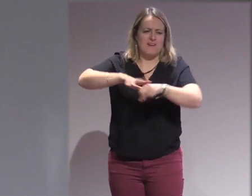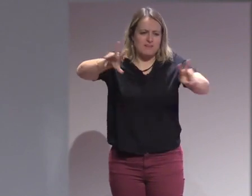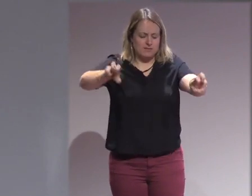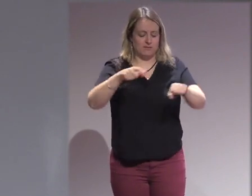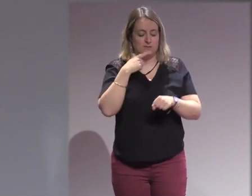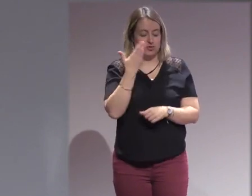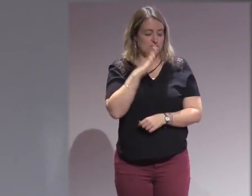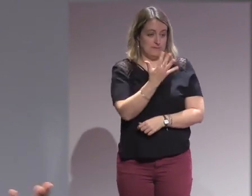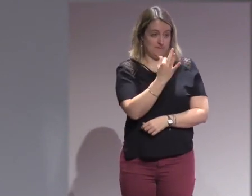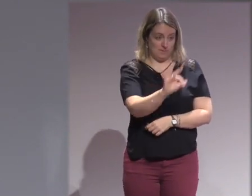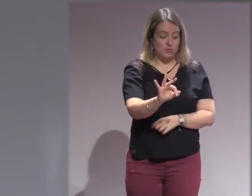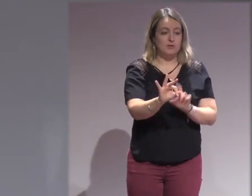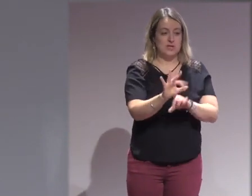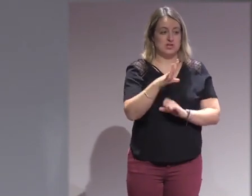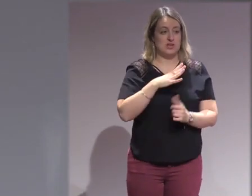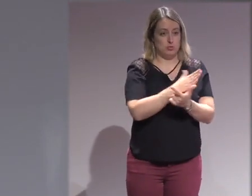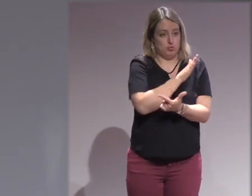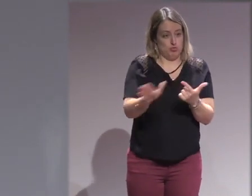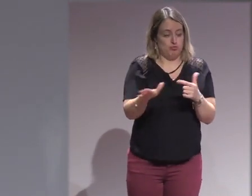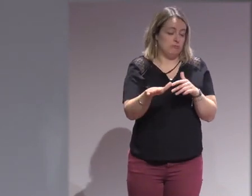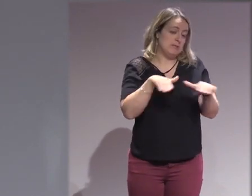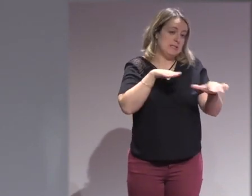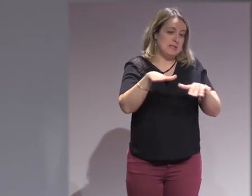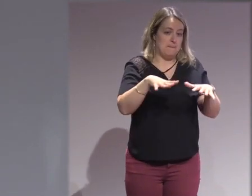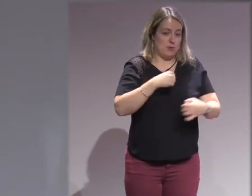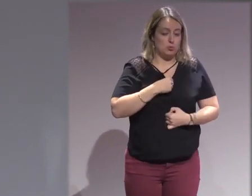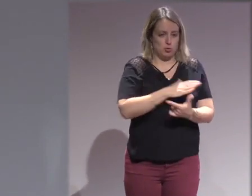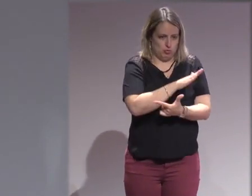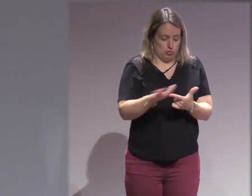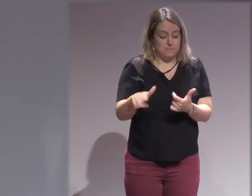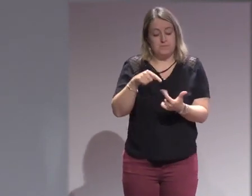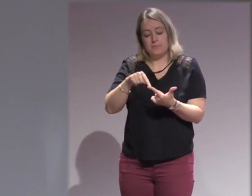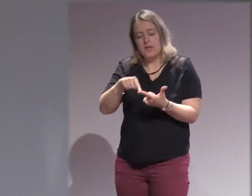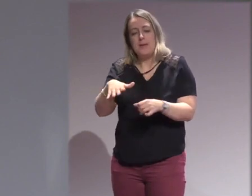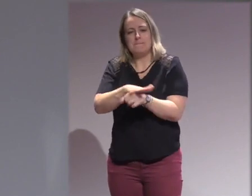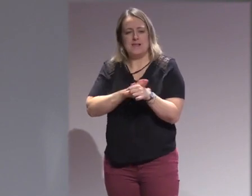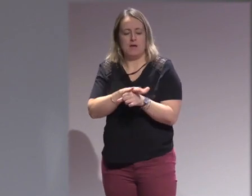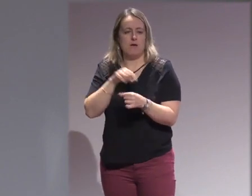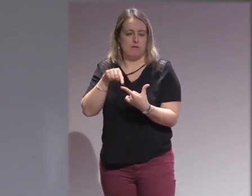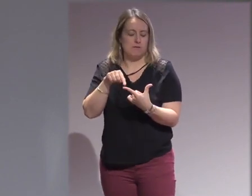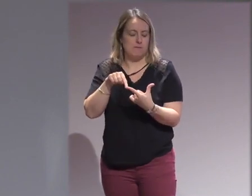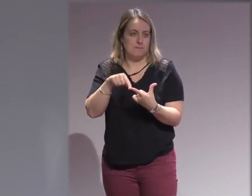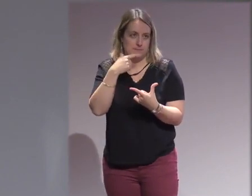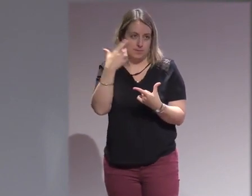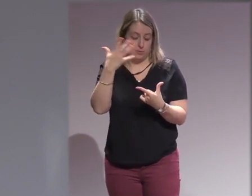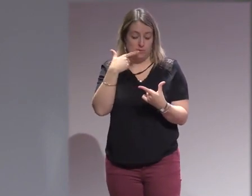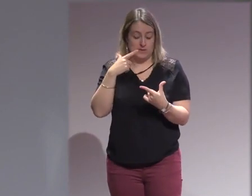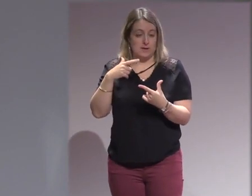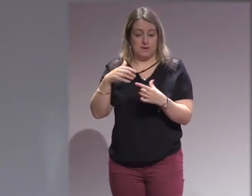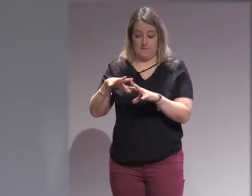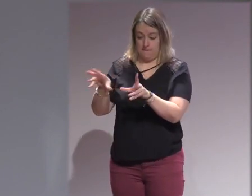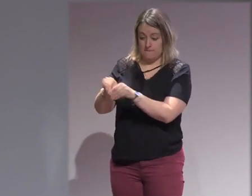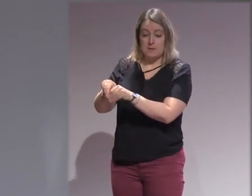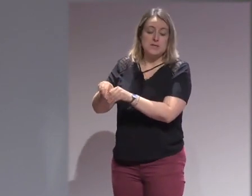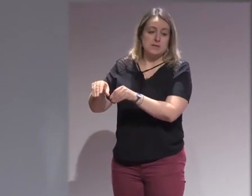France, on a donc deux systèmes. Et l'adoption plénière, elle a cette particularité qu'elle rompt les liens